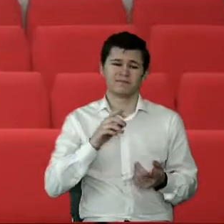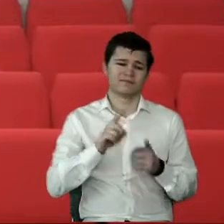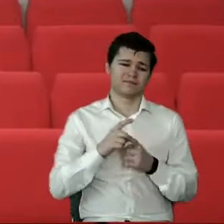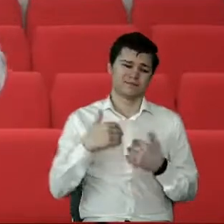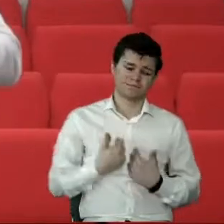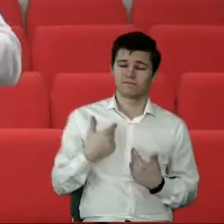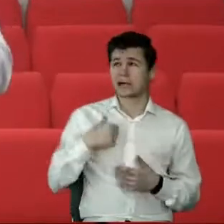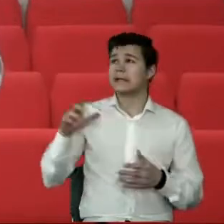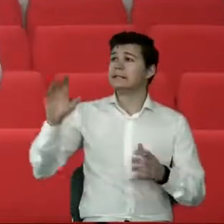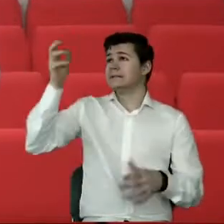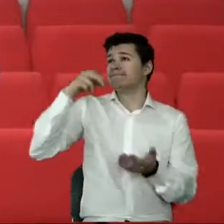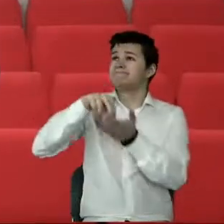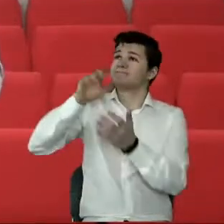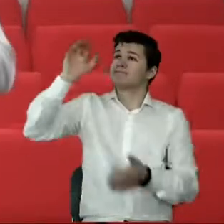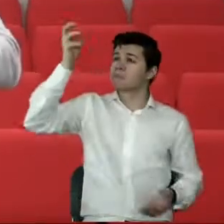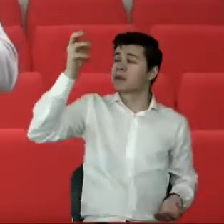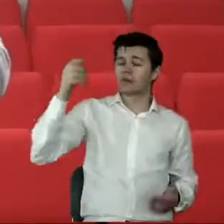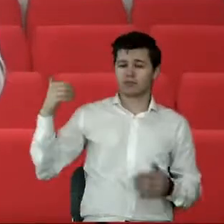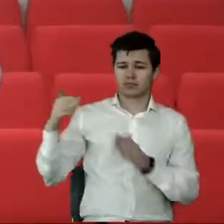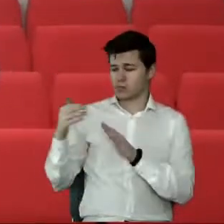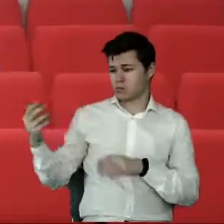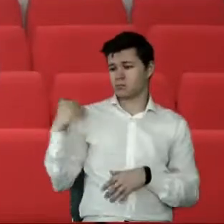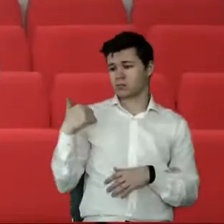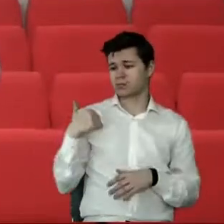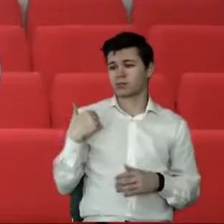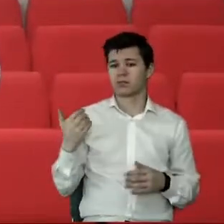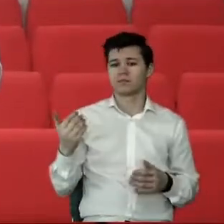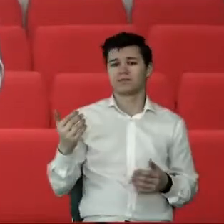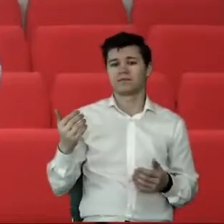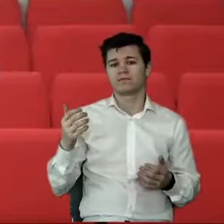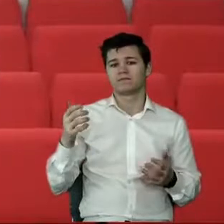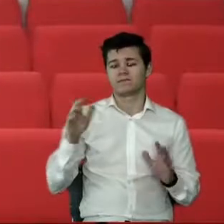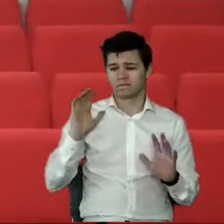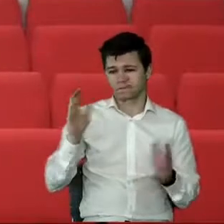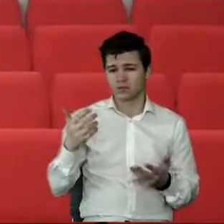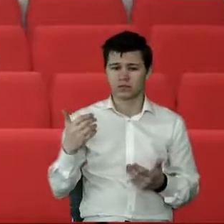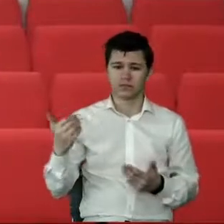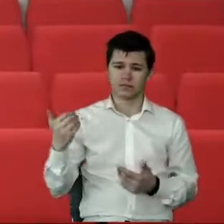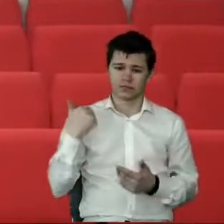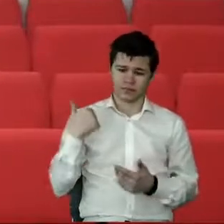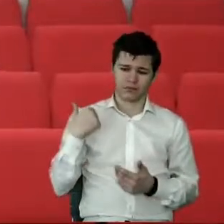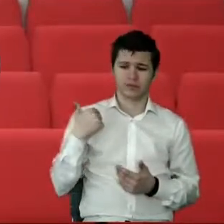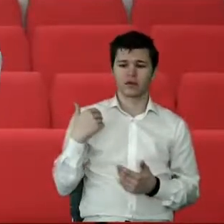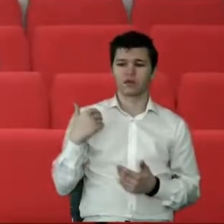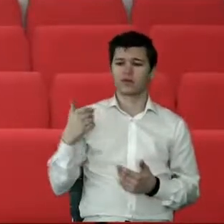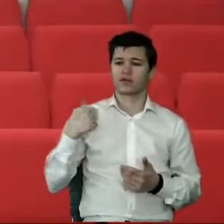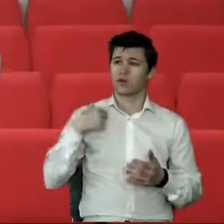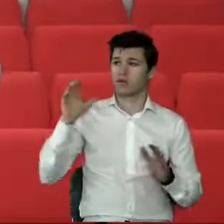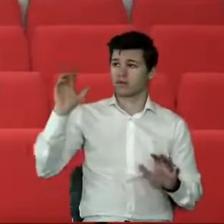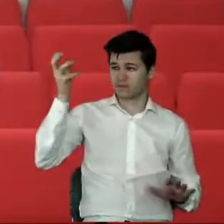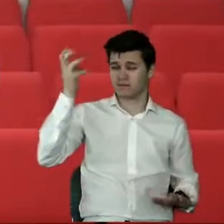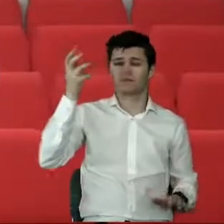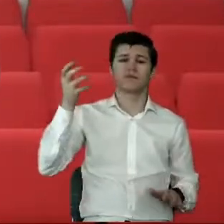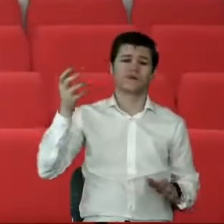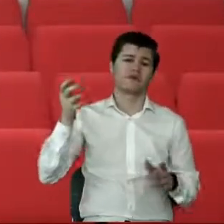люди. Вот соседка говорит, меня попросила вкрутить хорошую энергосберегающую лампочку, но я сказал ей, типа, нет, не нужно это, я возьму с работы